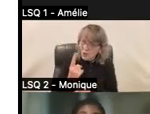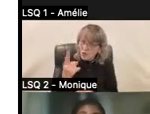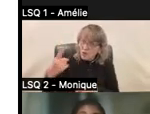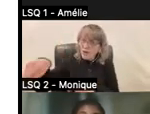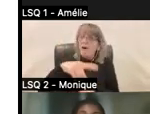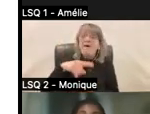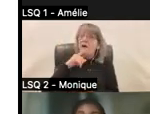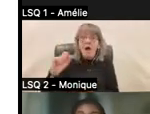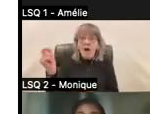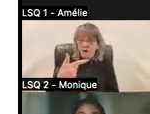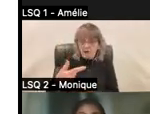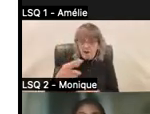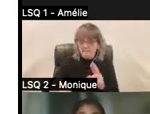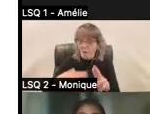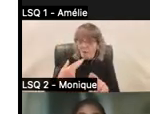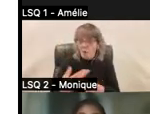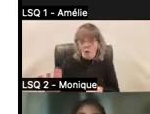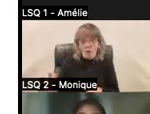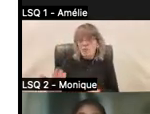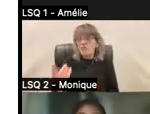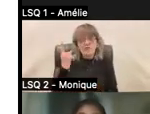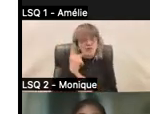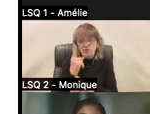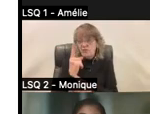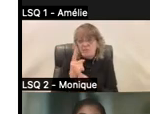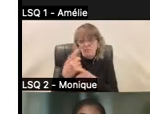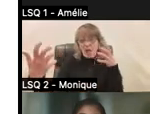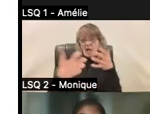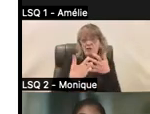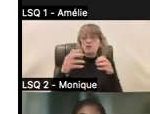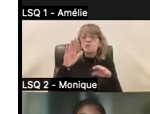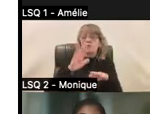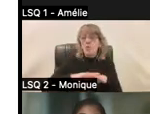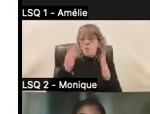dit que le cours a répondu à leurs attentes.